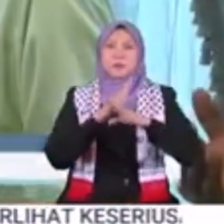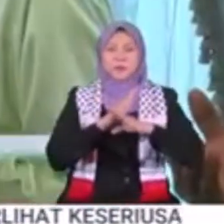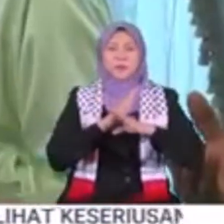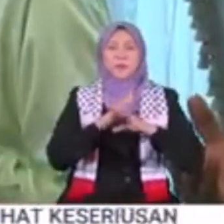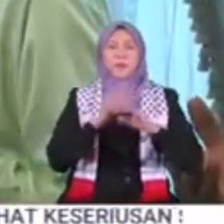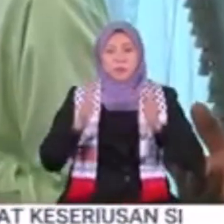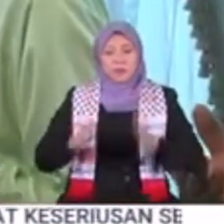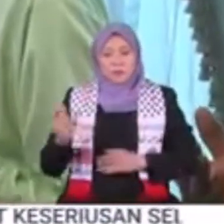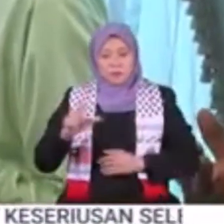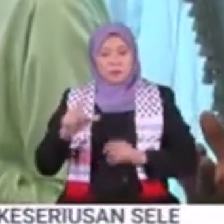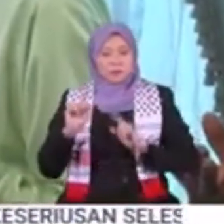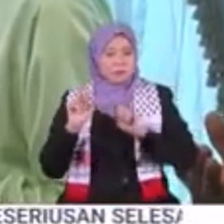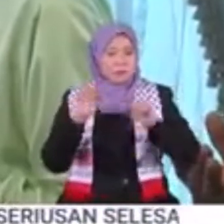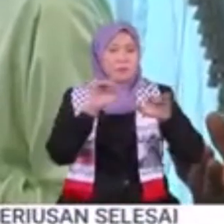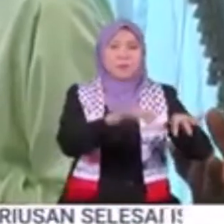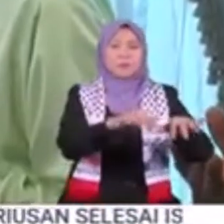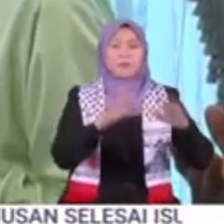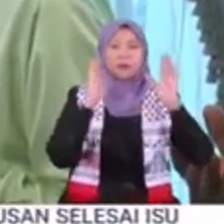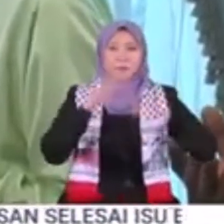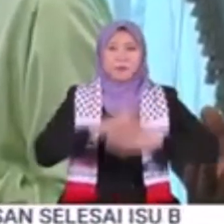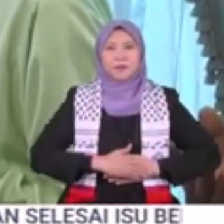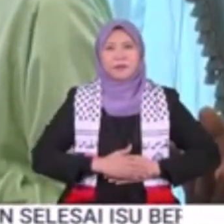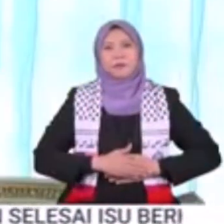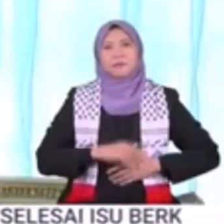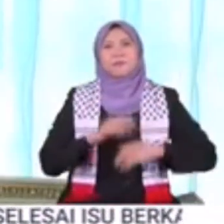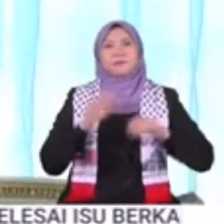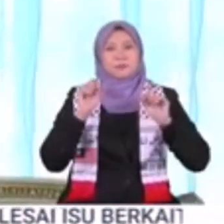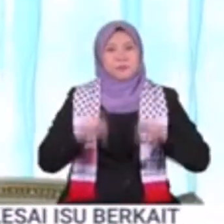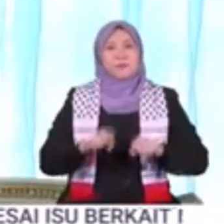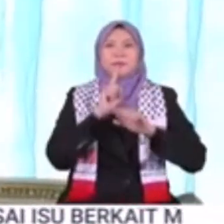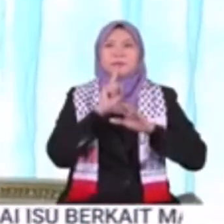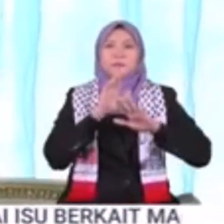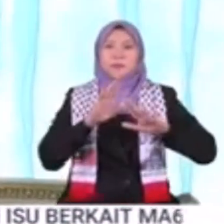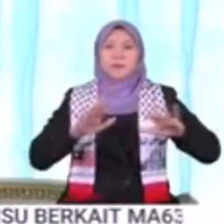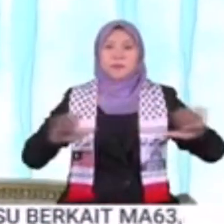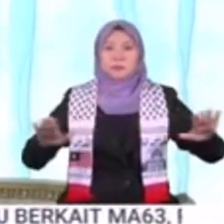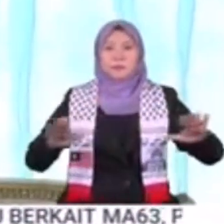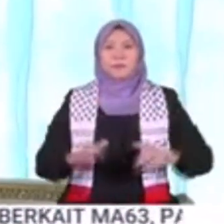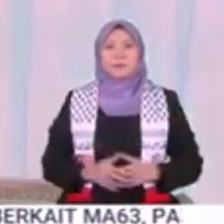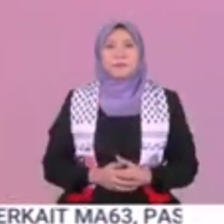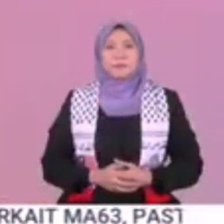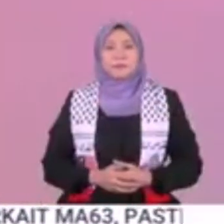dapat mendirikan solat dan membuat amal ibadat secara aman.